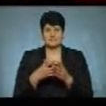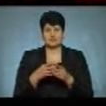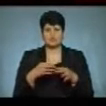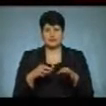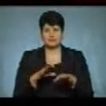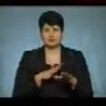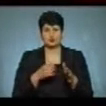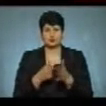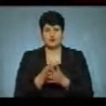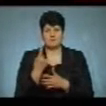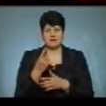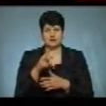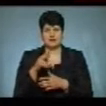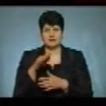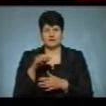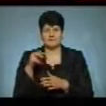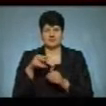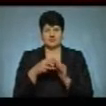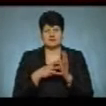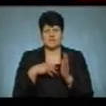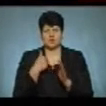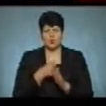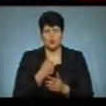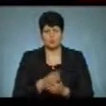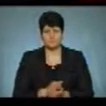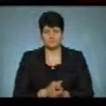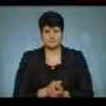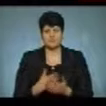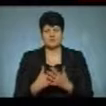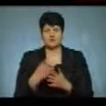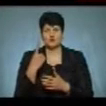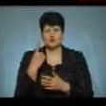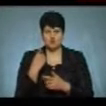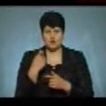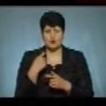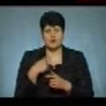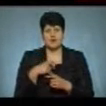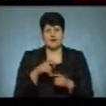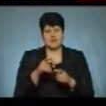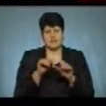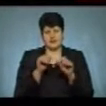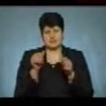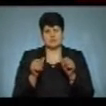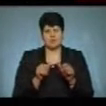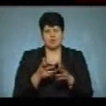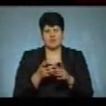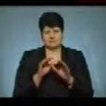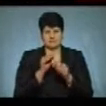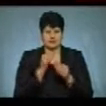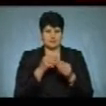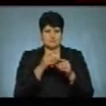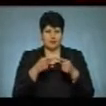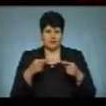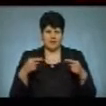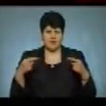до 1 листопада 2018-го. Близько 100 експонатів, пов'язаних з життям митрополита Української греко-католицької